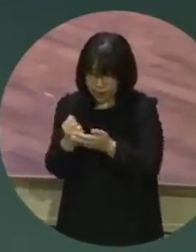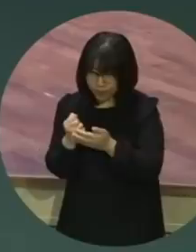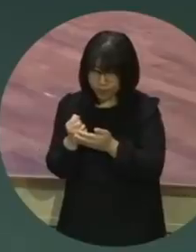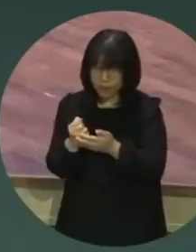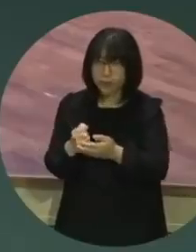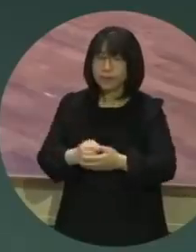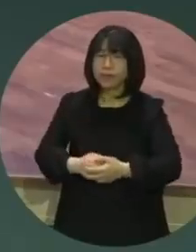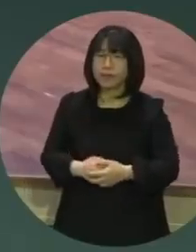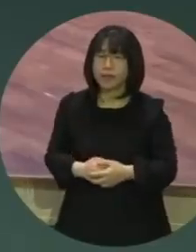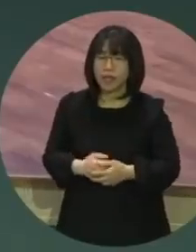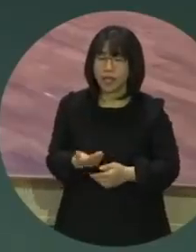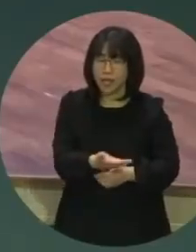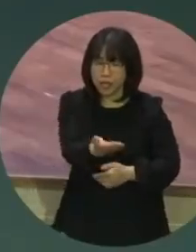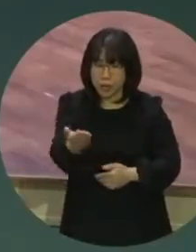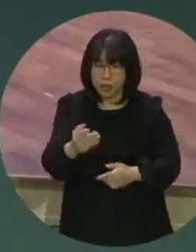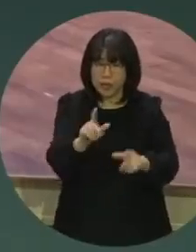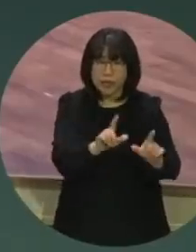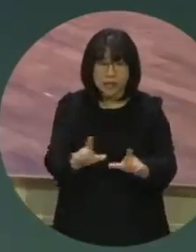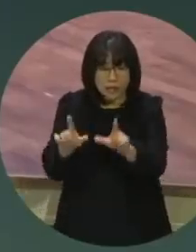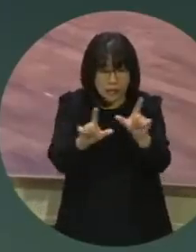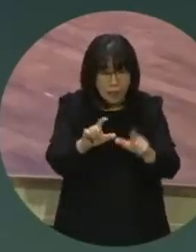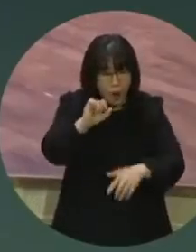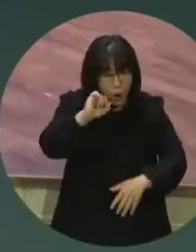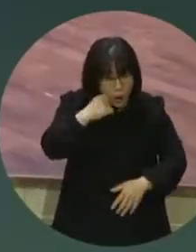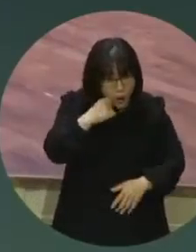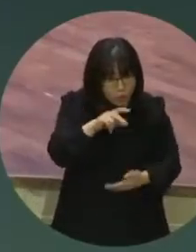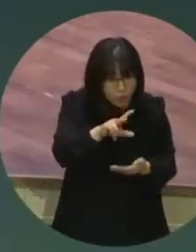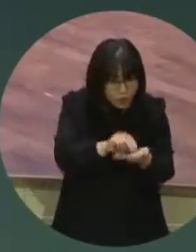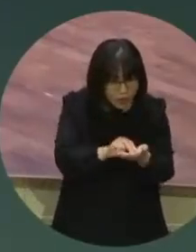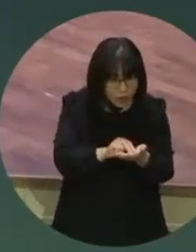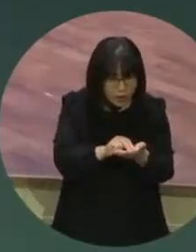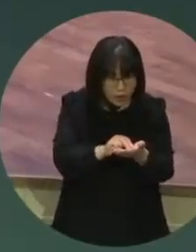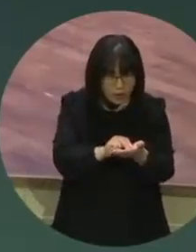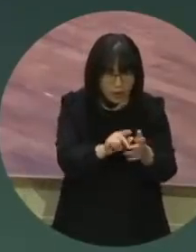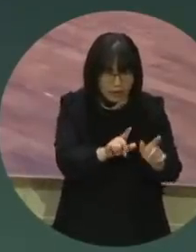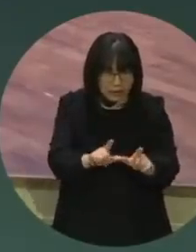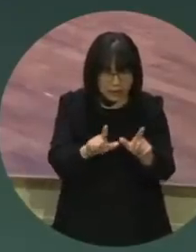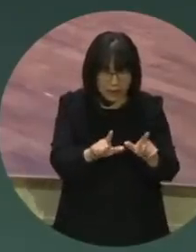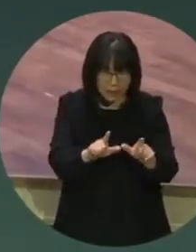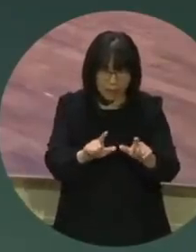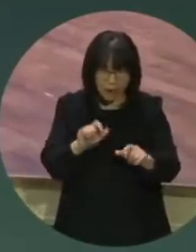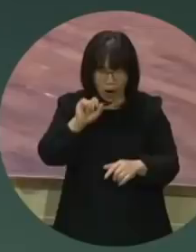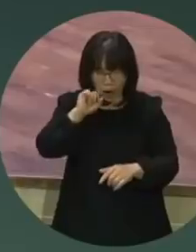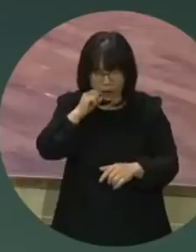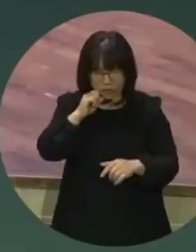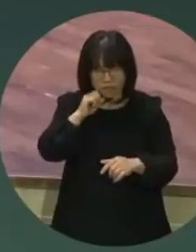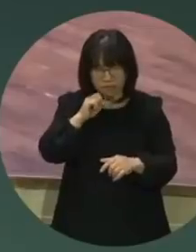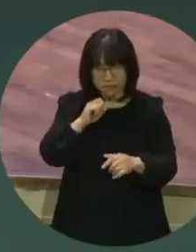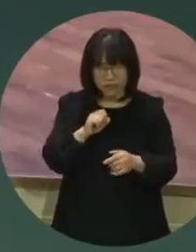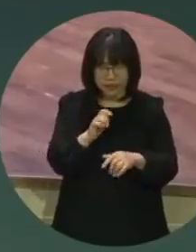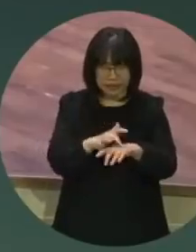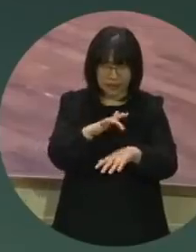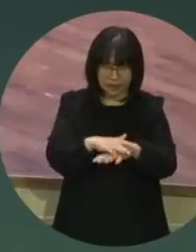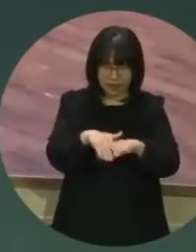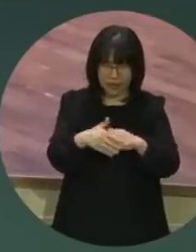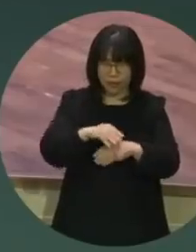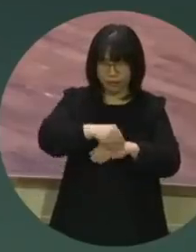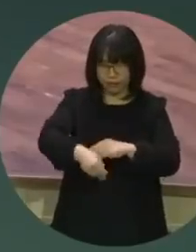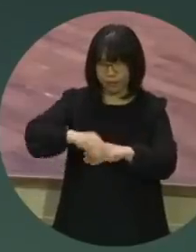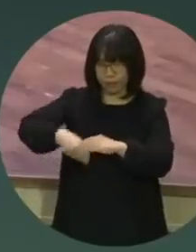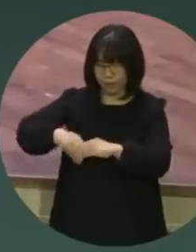삶 속에 일어날 창세기 3장 찌꺼기가 하나씩 떨어져 나가 없어진다니까. 이거 처음 해야